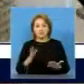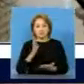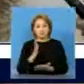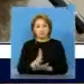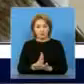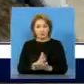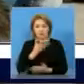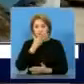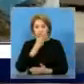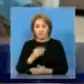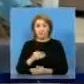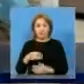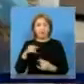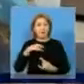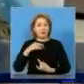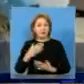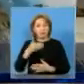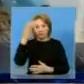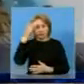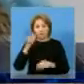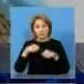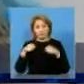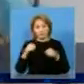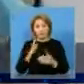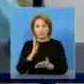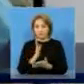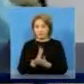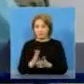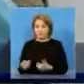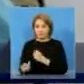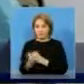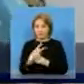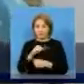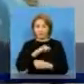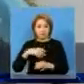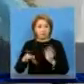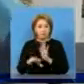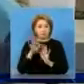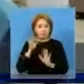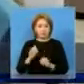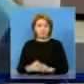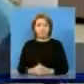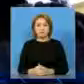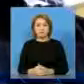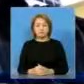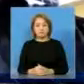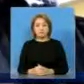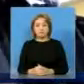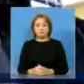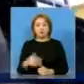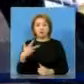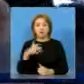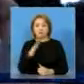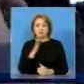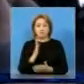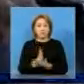үлгідегі сәнді құндыз мутон бас киімдерді сатылымға қойдық. Келіңіздер, өзіңізге ұнағанын таңдап алыңыздар. 30 жылдан астам